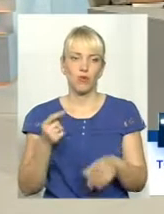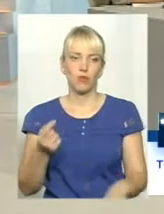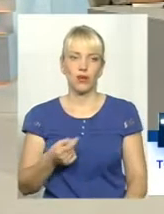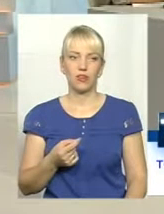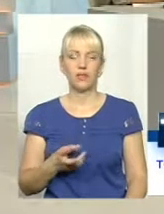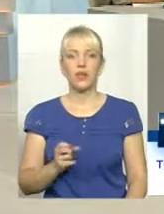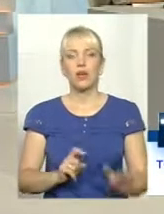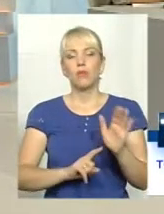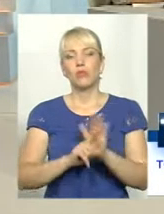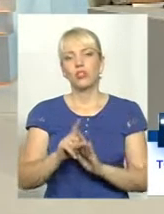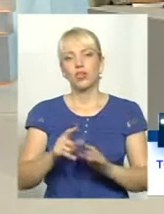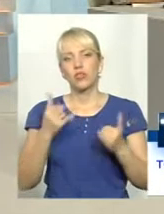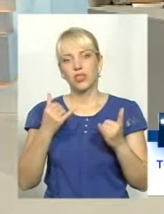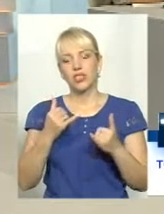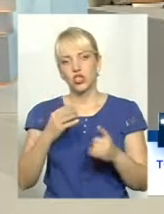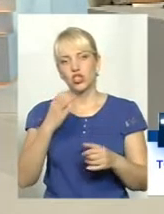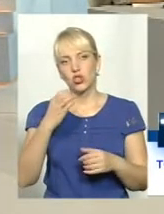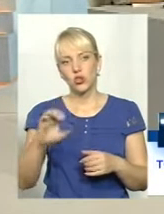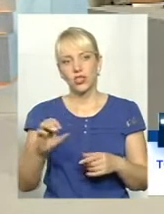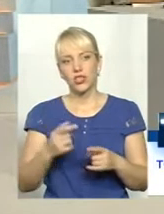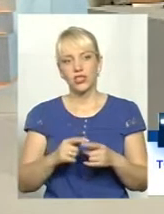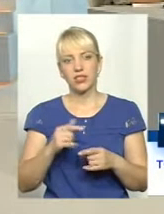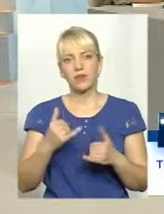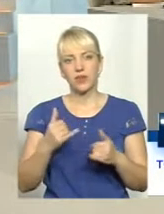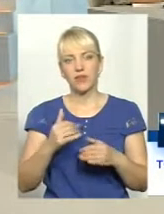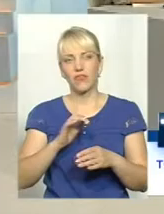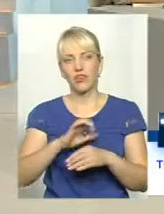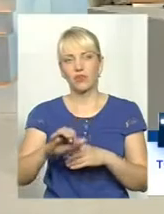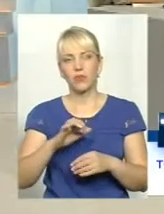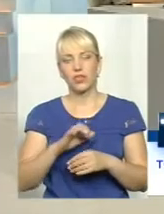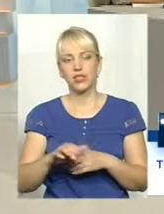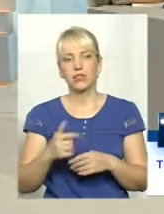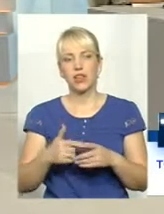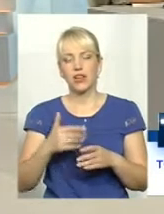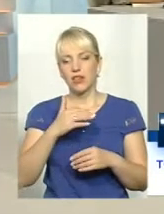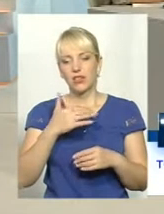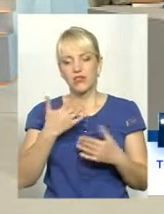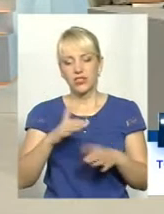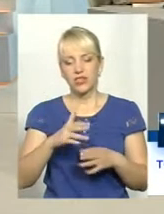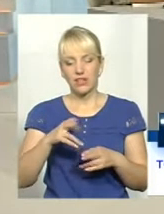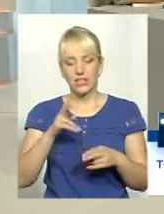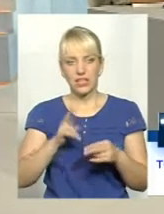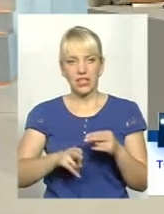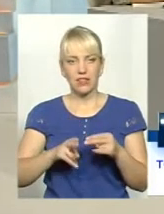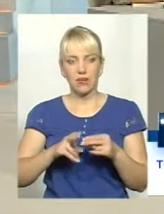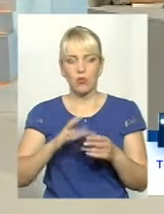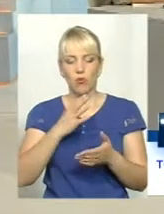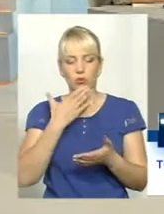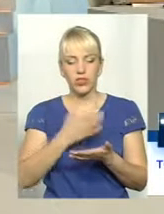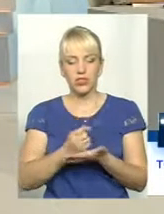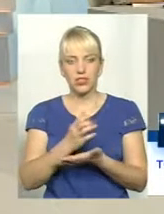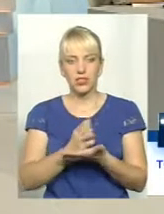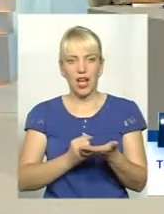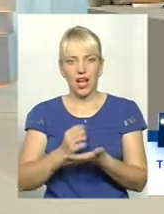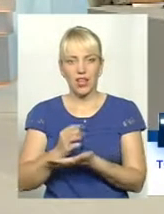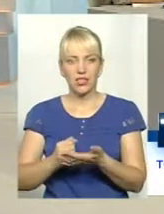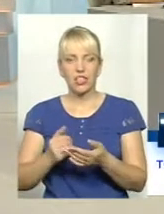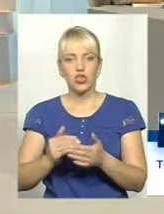скільки там, 250 голосів. Ну, це... Не 250, там вже 800, але 800. Це все одно мало. Це дуже мало, так,